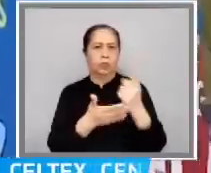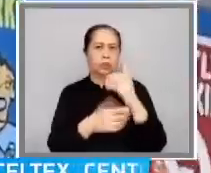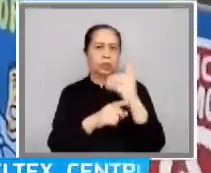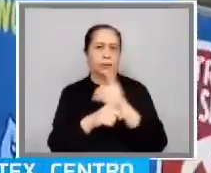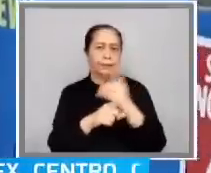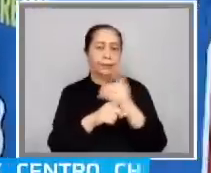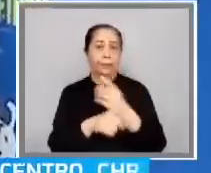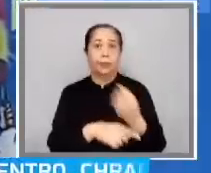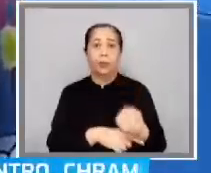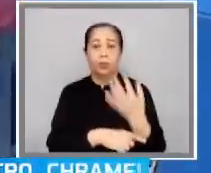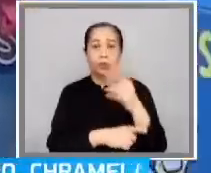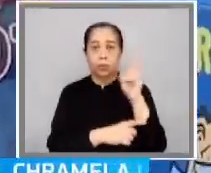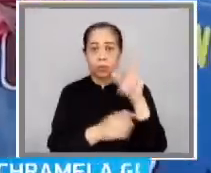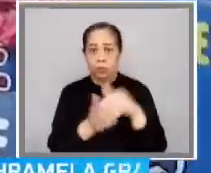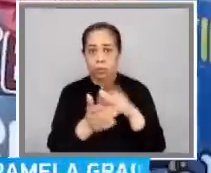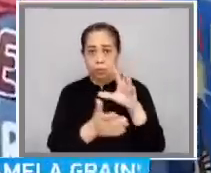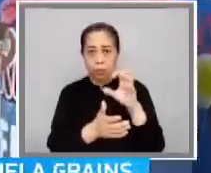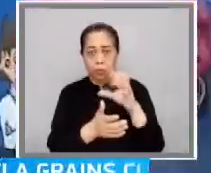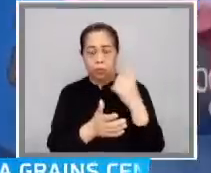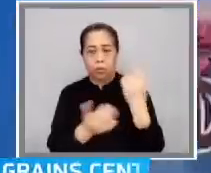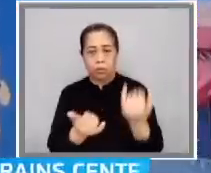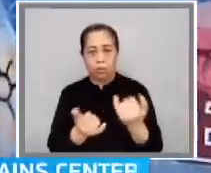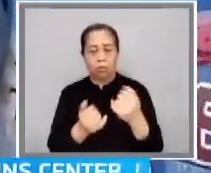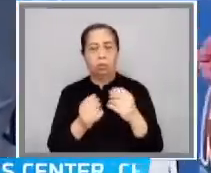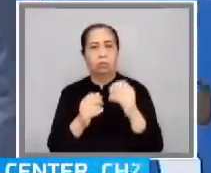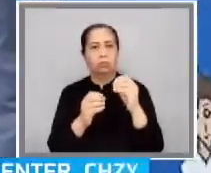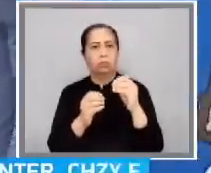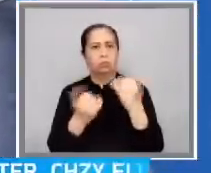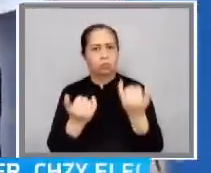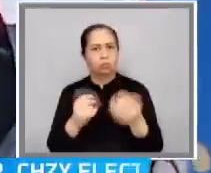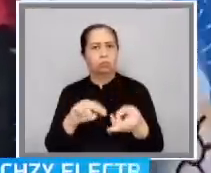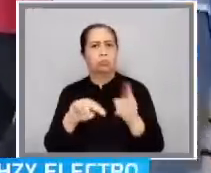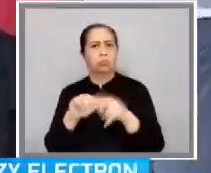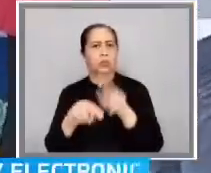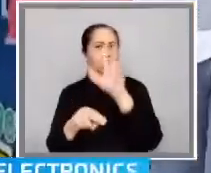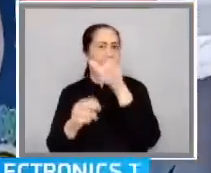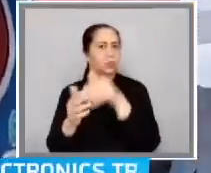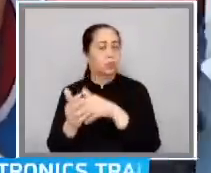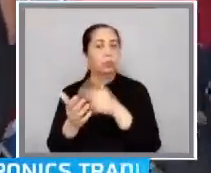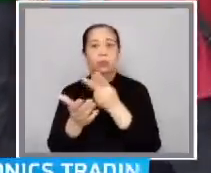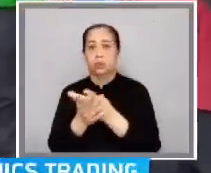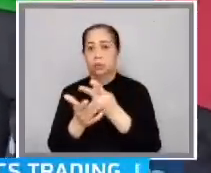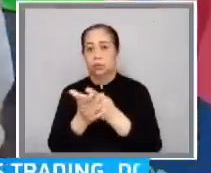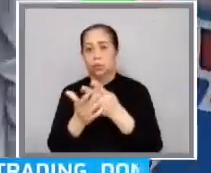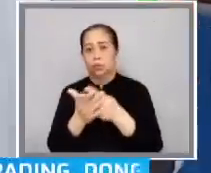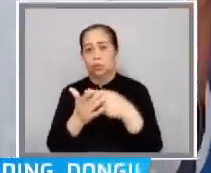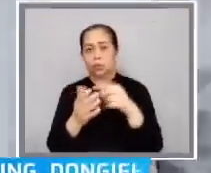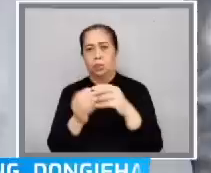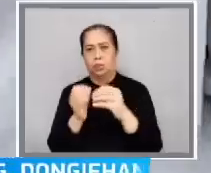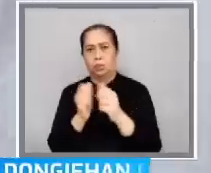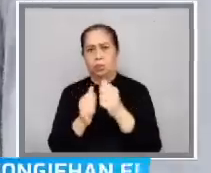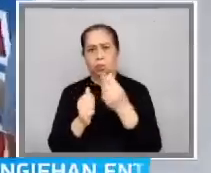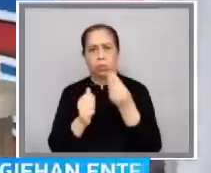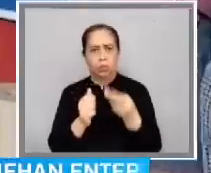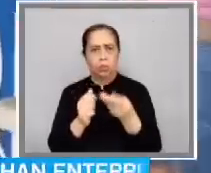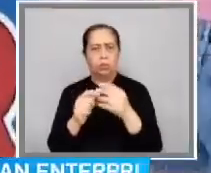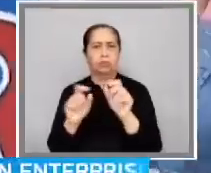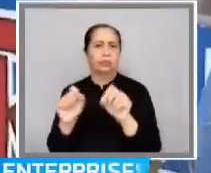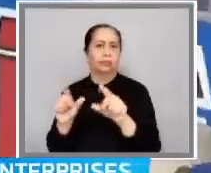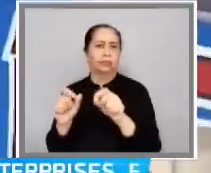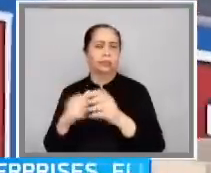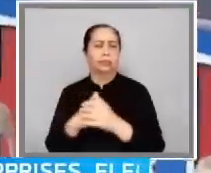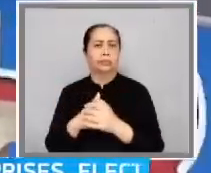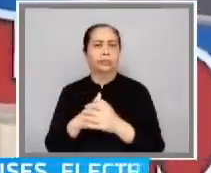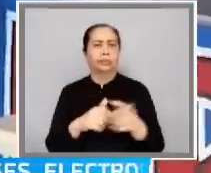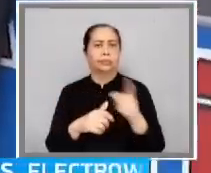sa halagang 2,500, yun yung pinakamura. Ngayon ay 3,000 pesos na yung pinakamababa na bentahan. Aabot